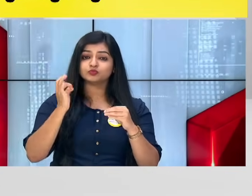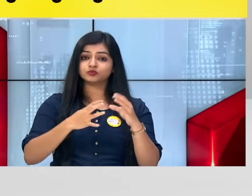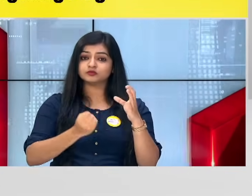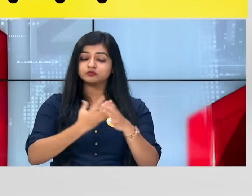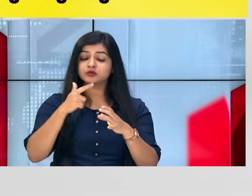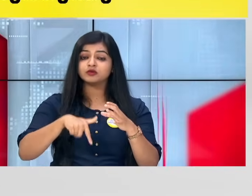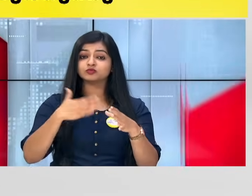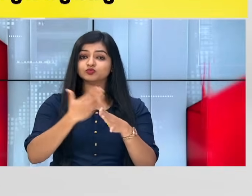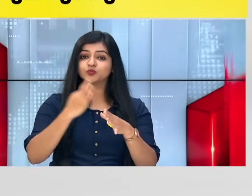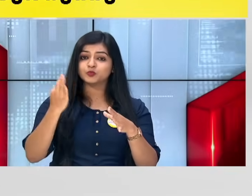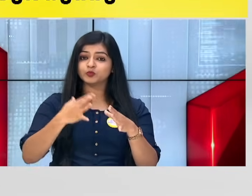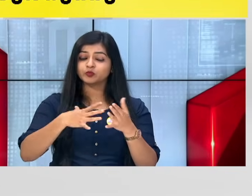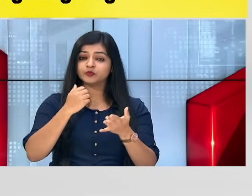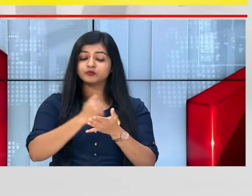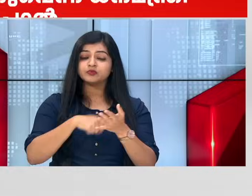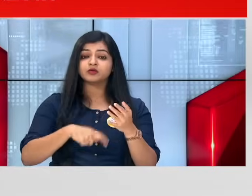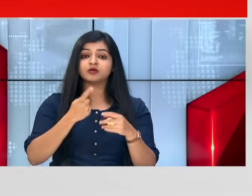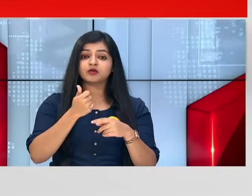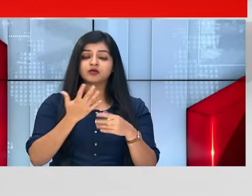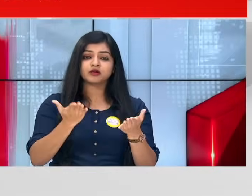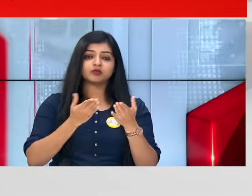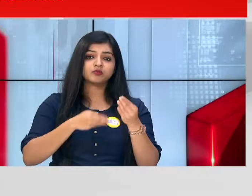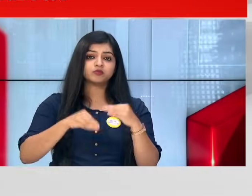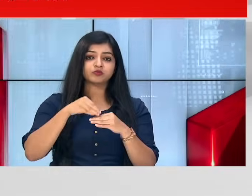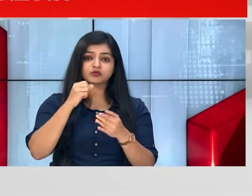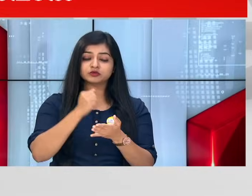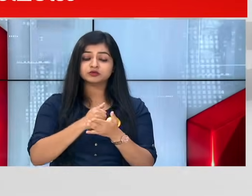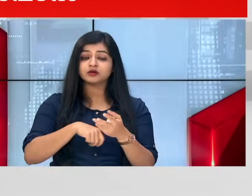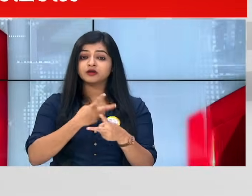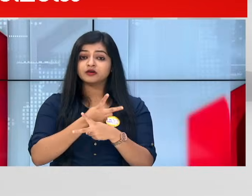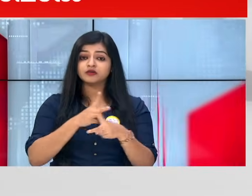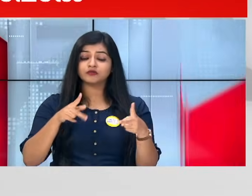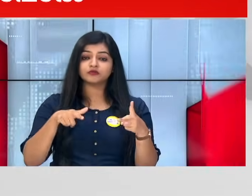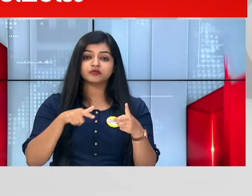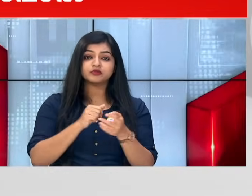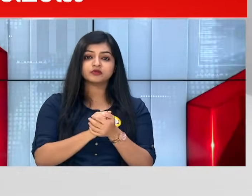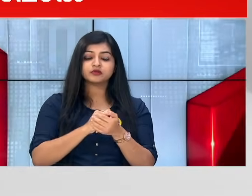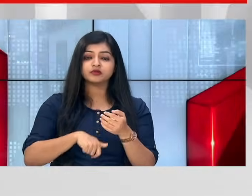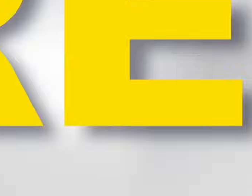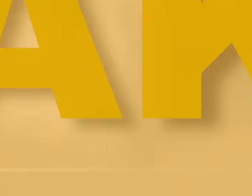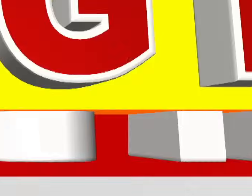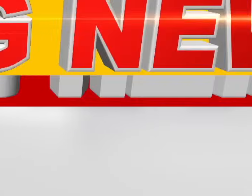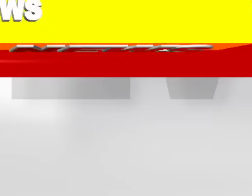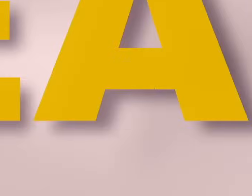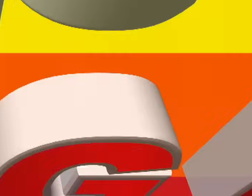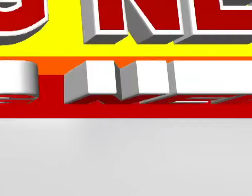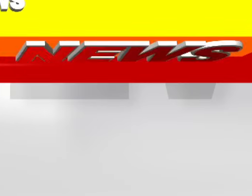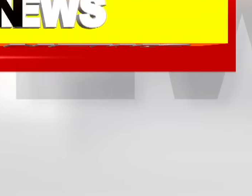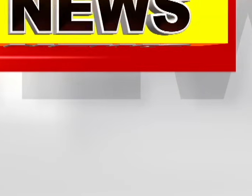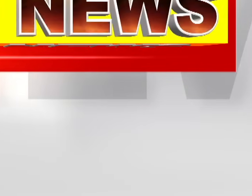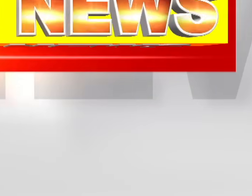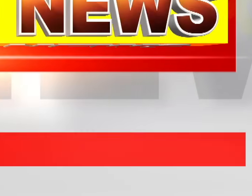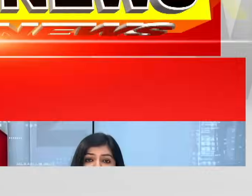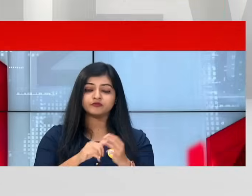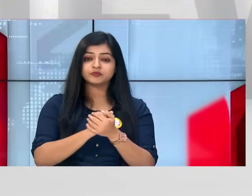അതിനു വേണ്ടിയിട്ടുള്ള മൂലധനം വേണം, അതിനു വേണ്ടിയിട്ടുള്ള പണം വേണം, അതിന് പലതരത്തിലുള്ള ഭരണപരമായ കാര്യങ്ങളുണ്ട്.